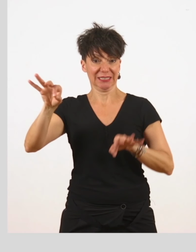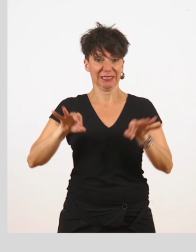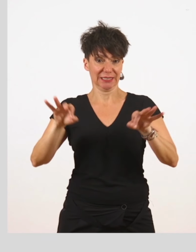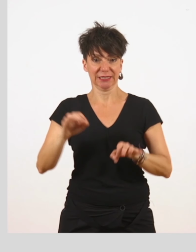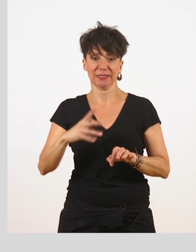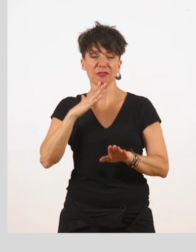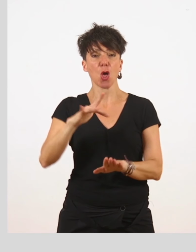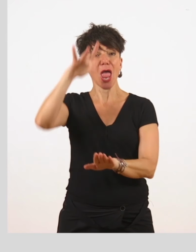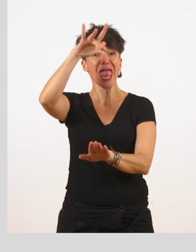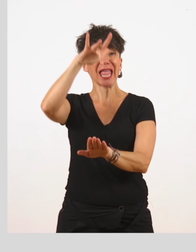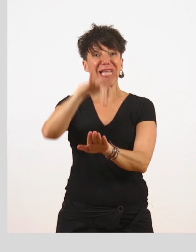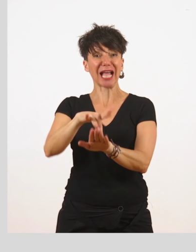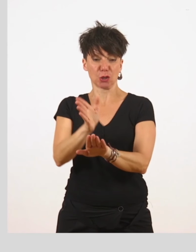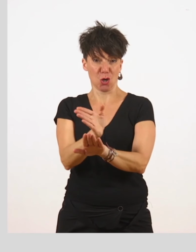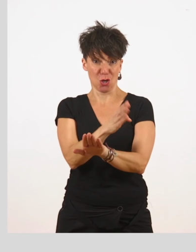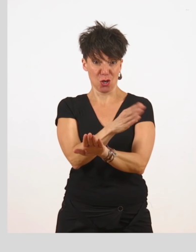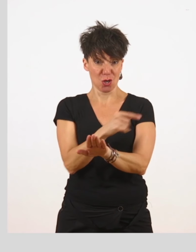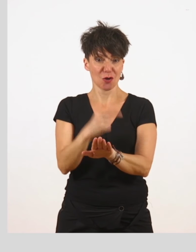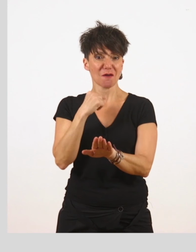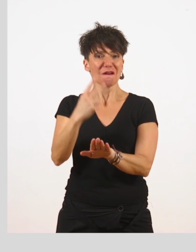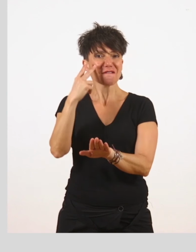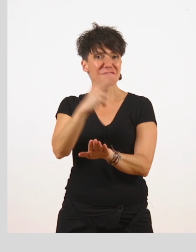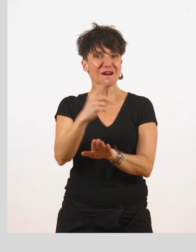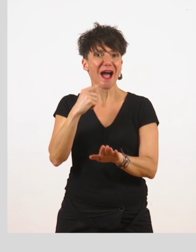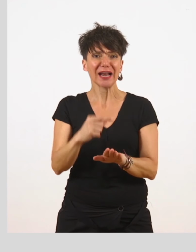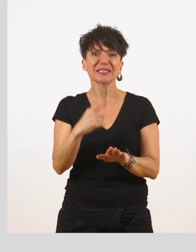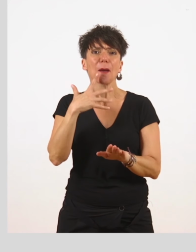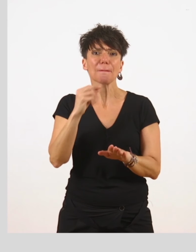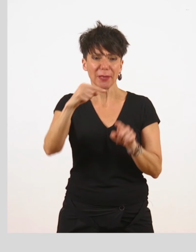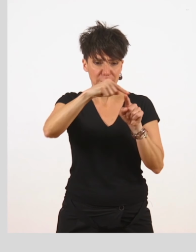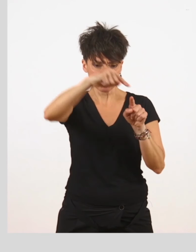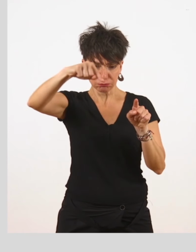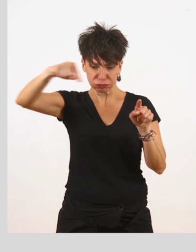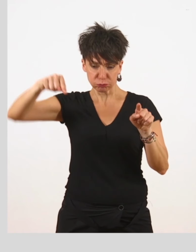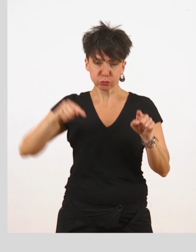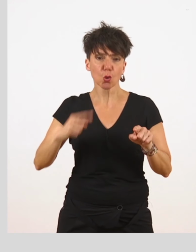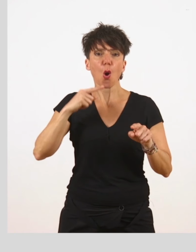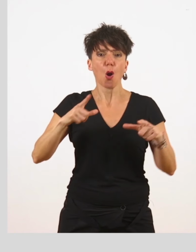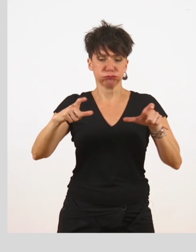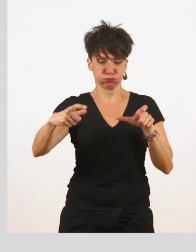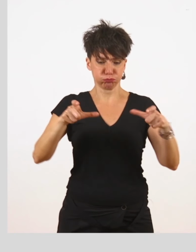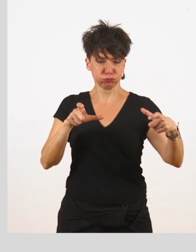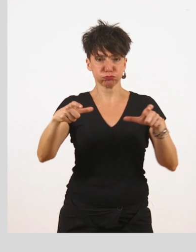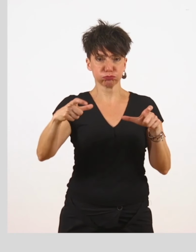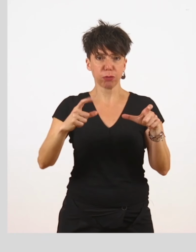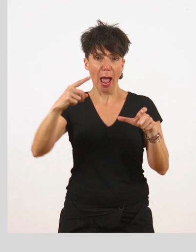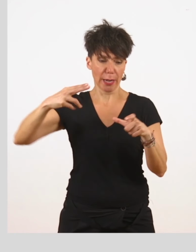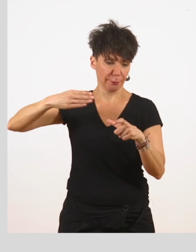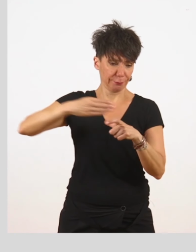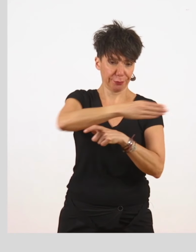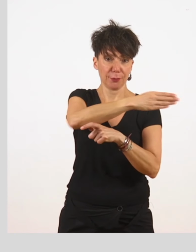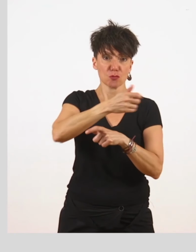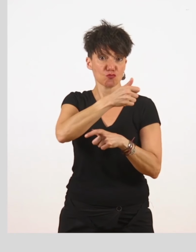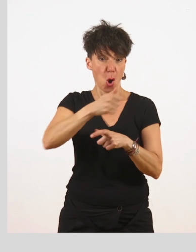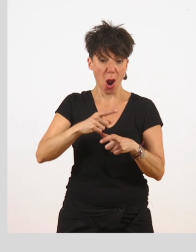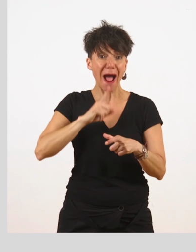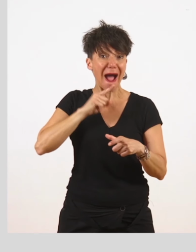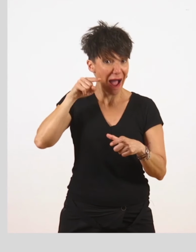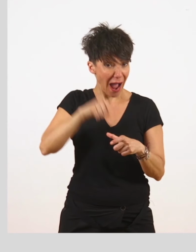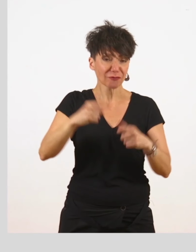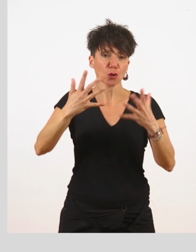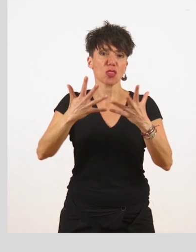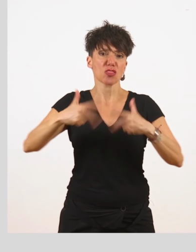εικόνας που έχουμε προς τα αριστερά, ότι υπάρχει ένα οκτάγωνο σχήμα με μία μόλις έξοδο. Αυτό λοιπόν ήταν το λεγόμενο